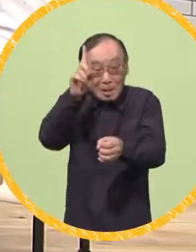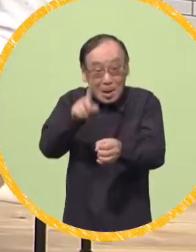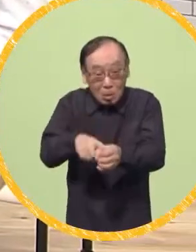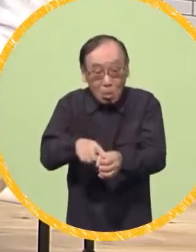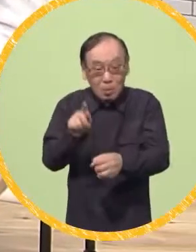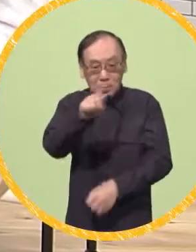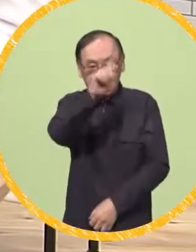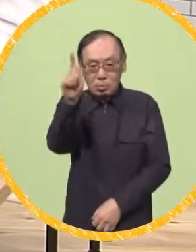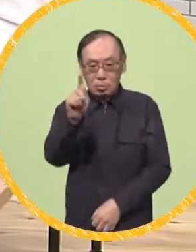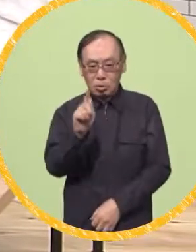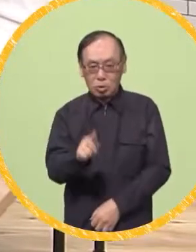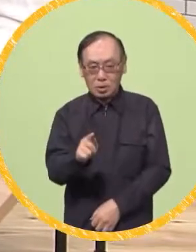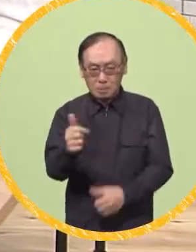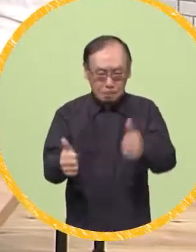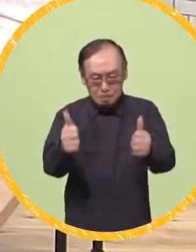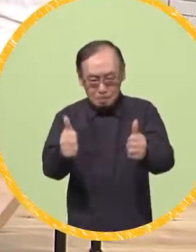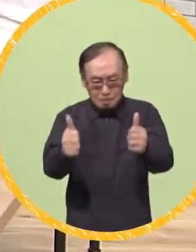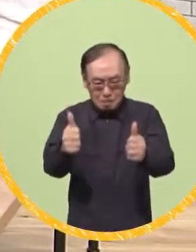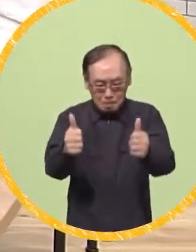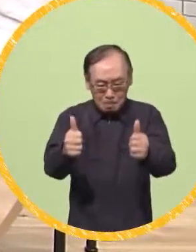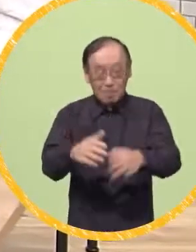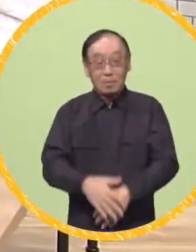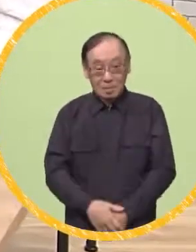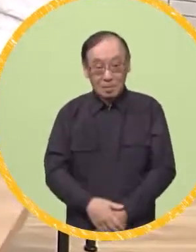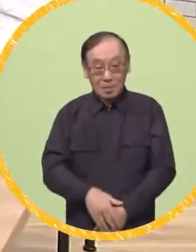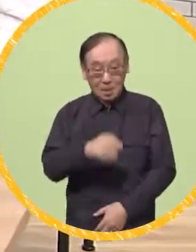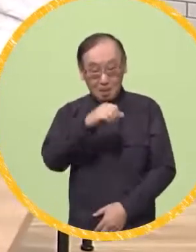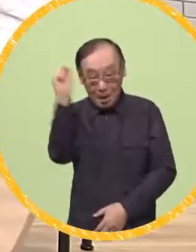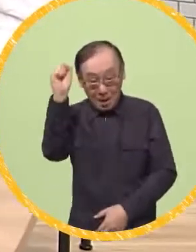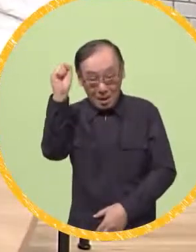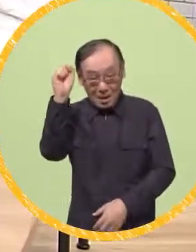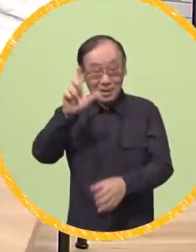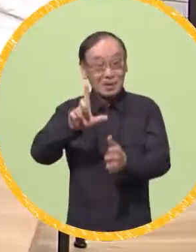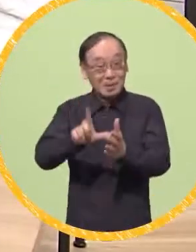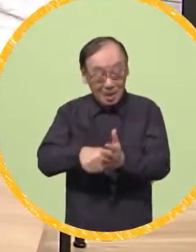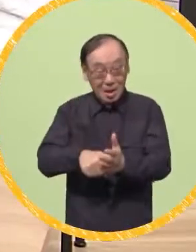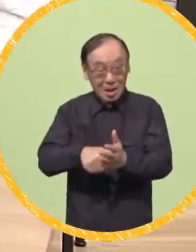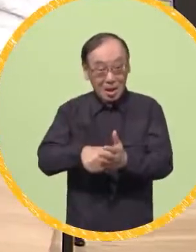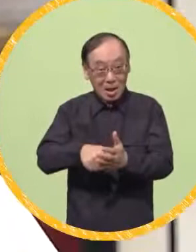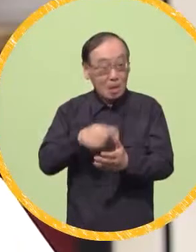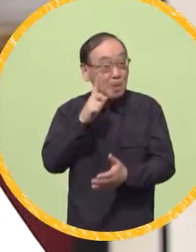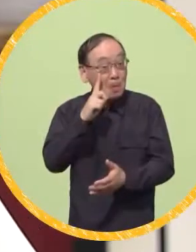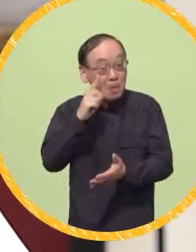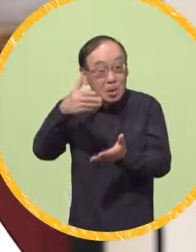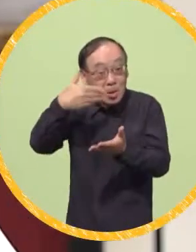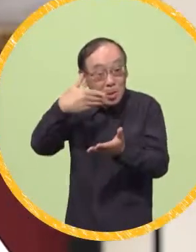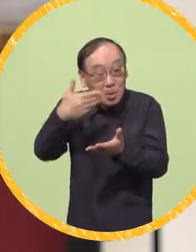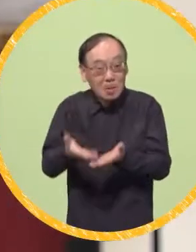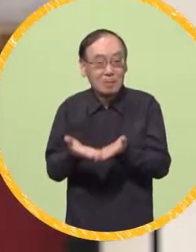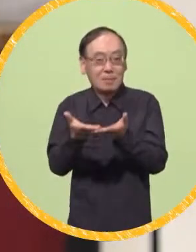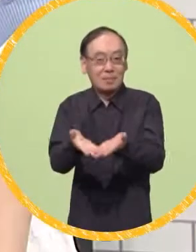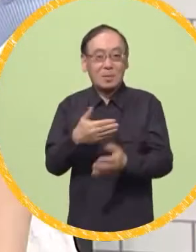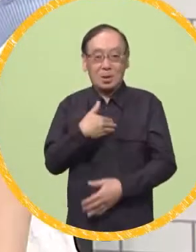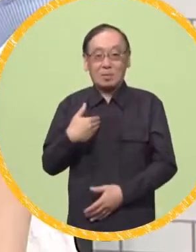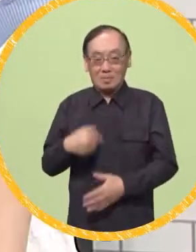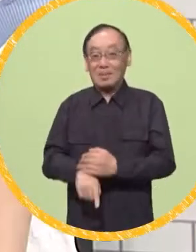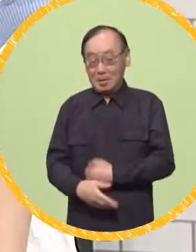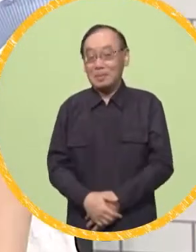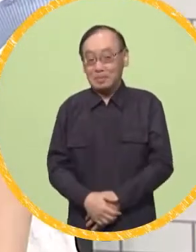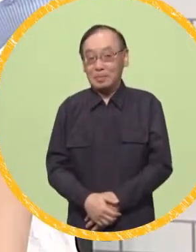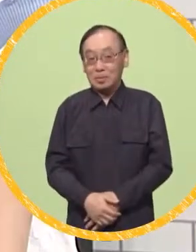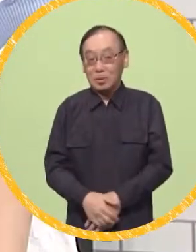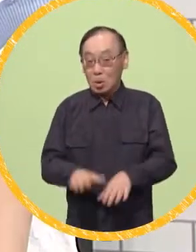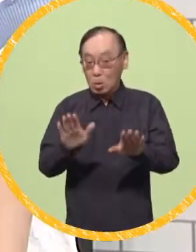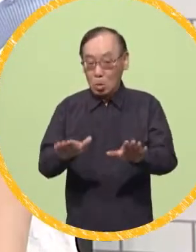ます見事正解しましたらご褒美として試食が出来るといいことなんですね後日出品される